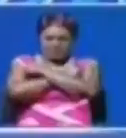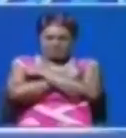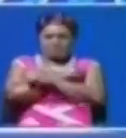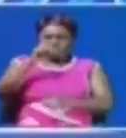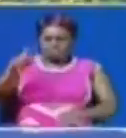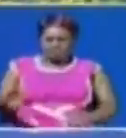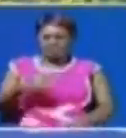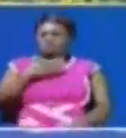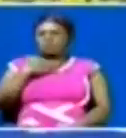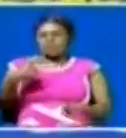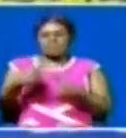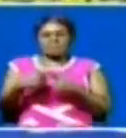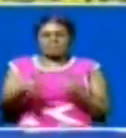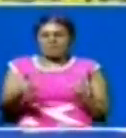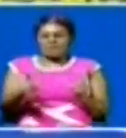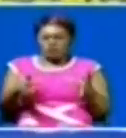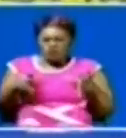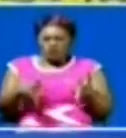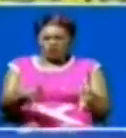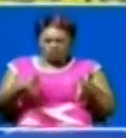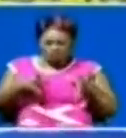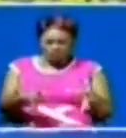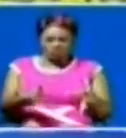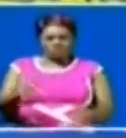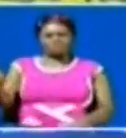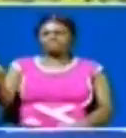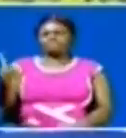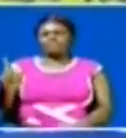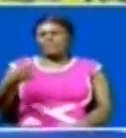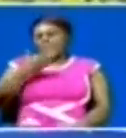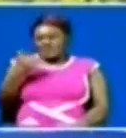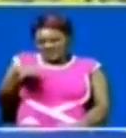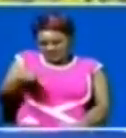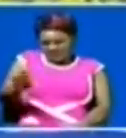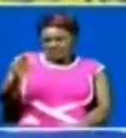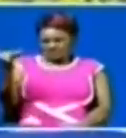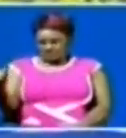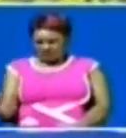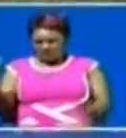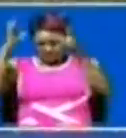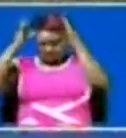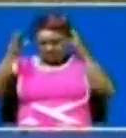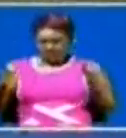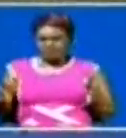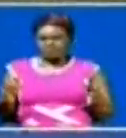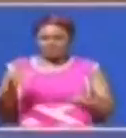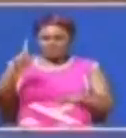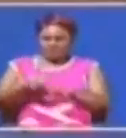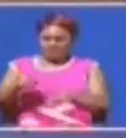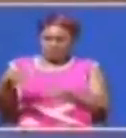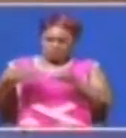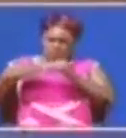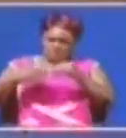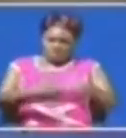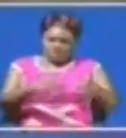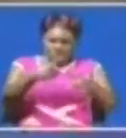utake. Lakini siwezi kusema tu wewe ingia ni mzuri, yeye lazima atake. Ulipokuwa uongozini kwa hii